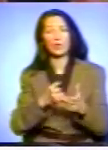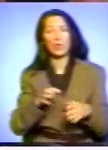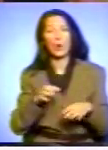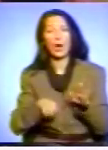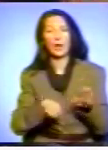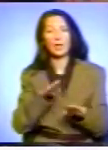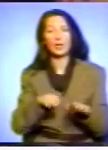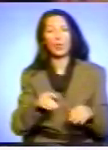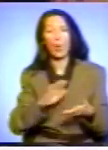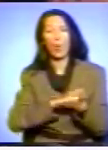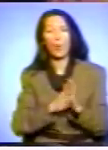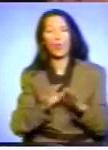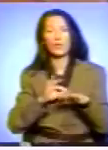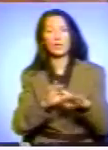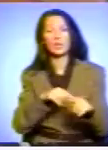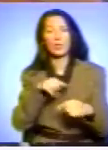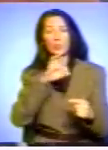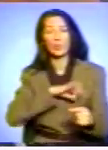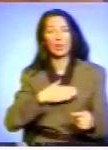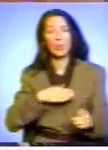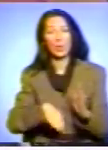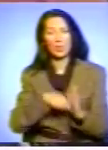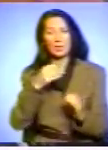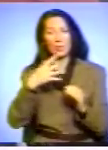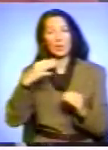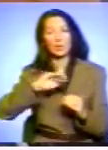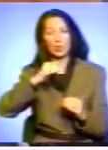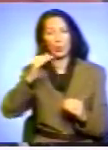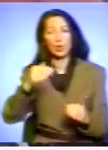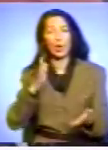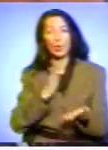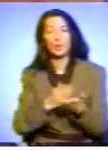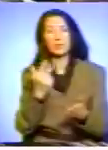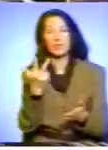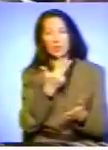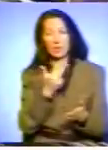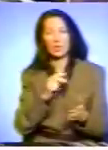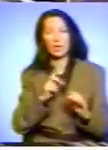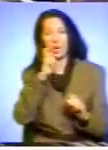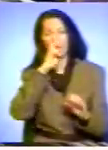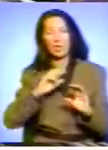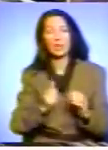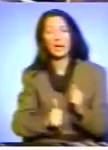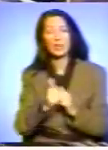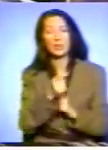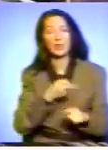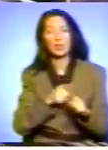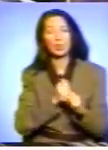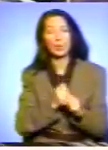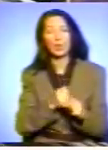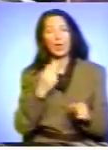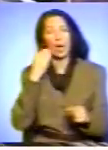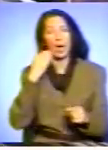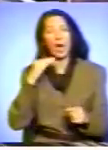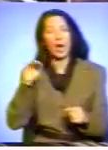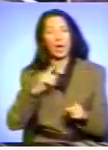ми піднялись на 15 сходинок та опинились у трійці країн-лідерів, які здійснили найефективніші реформи своїх економік. Міжнародні експерти визначили,